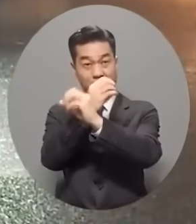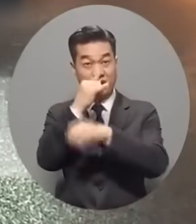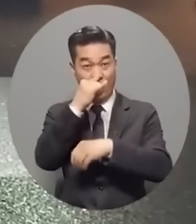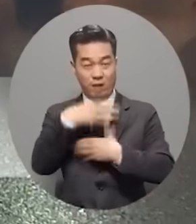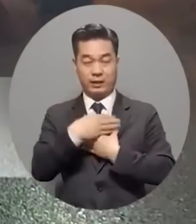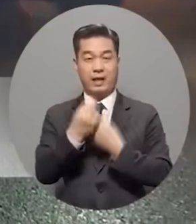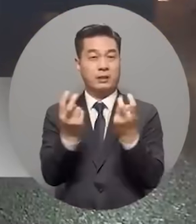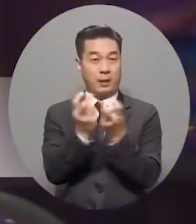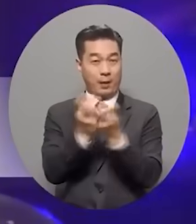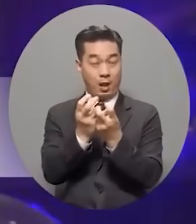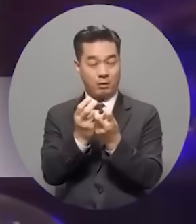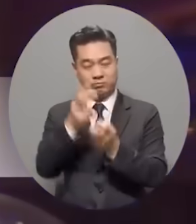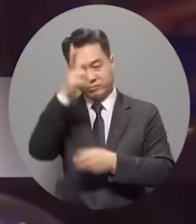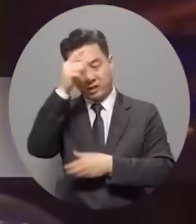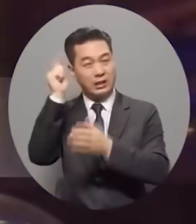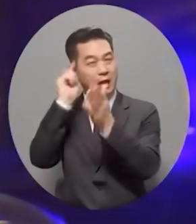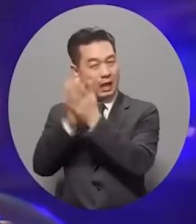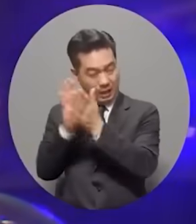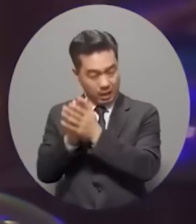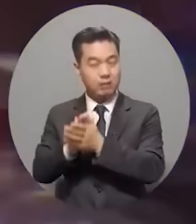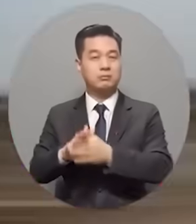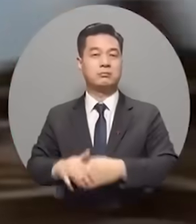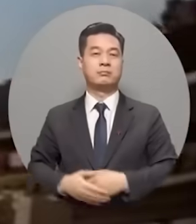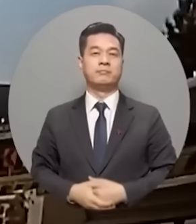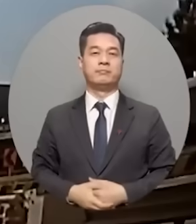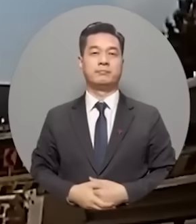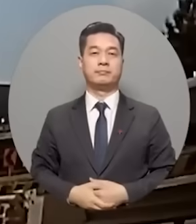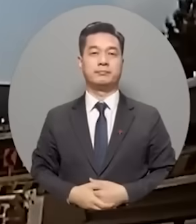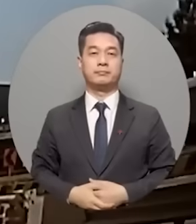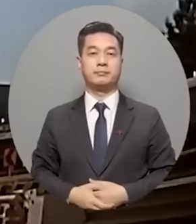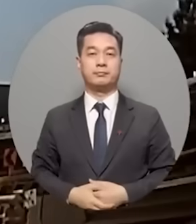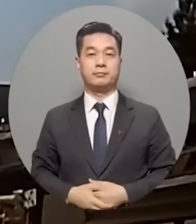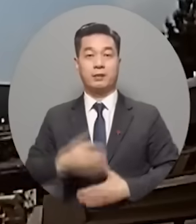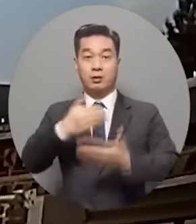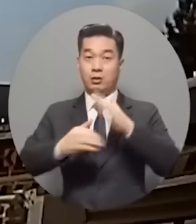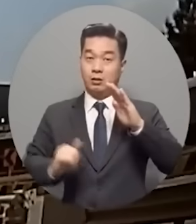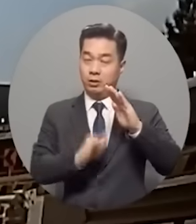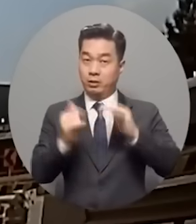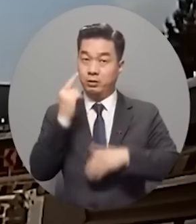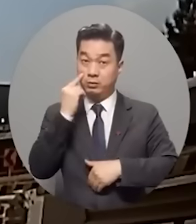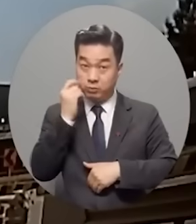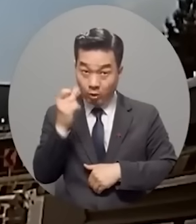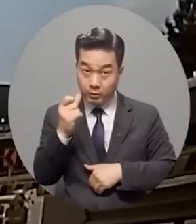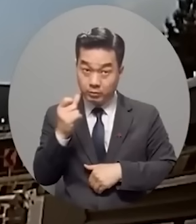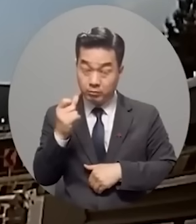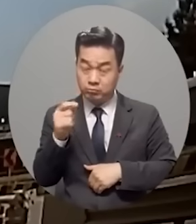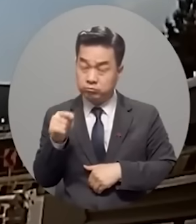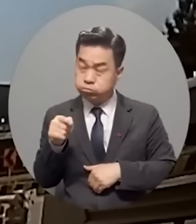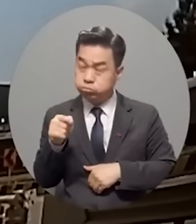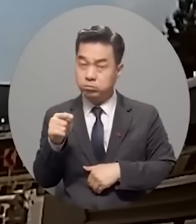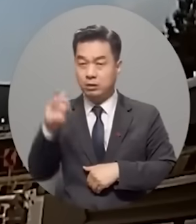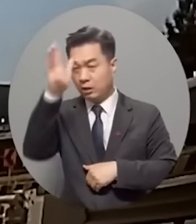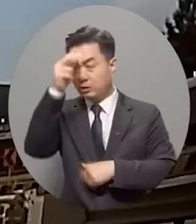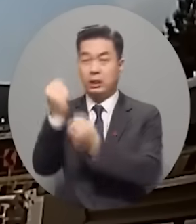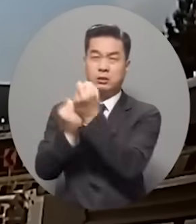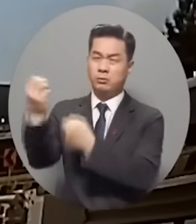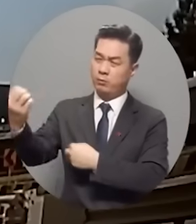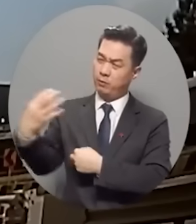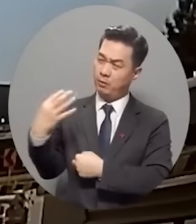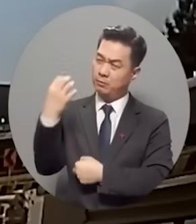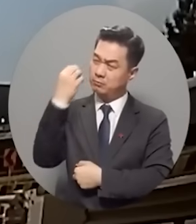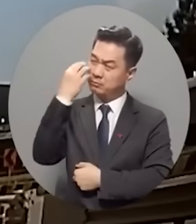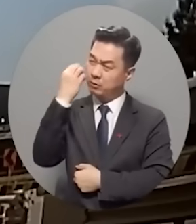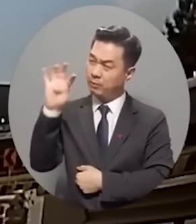방법은 출동 경찰관의 재량이라고 했습니다. 유족들은 졸음운전 타실 거라는 경찰 설명에도 의문을